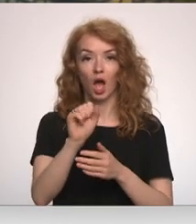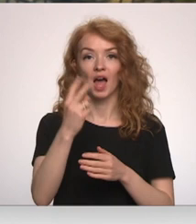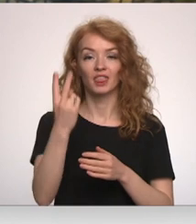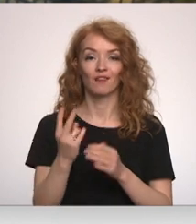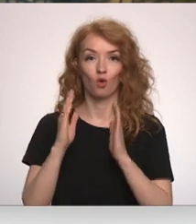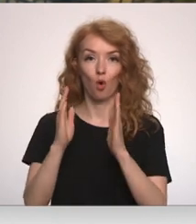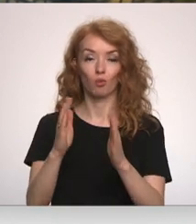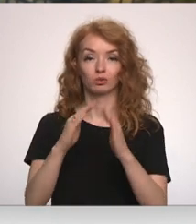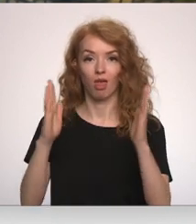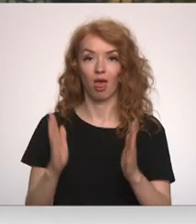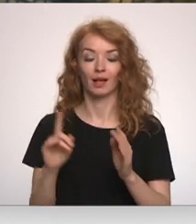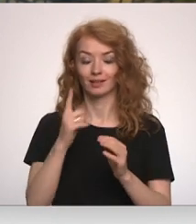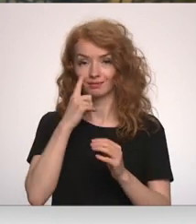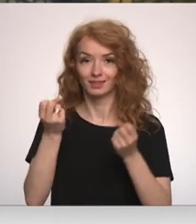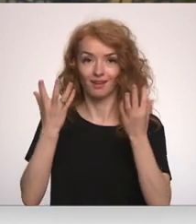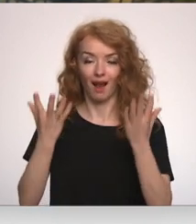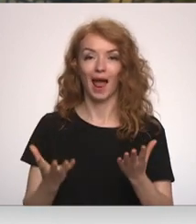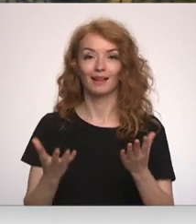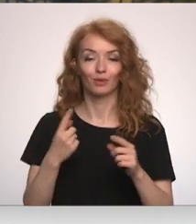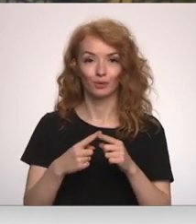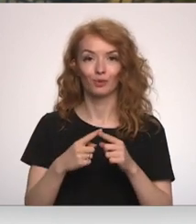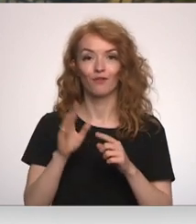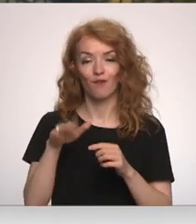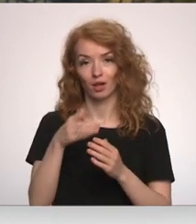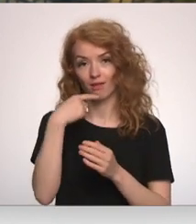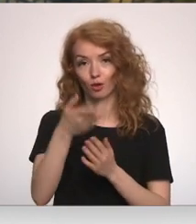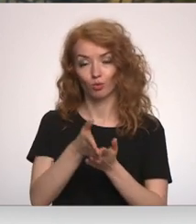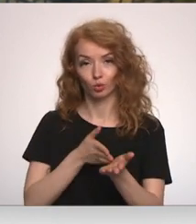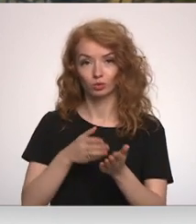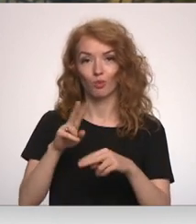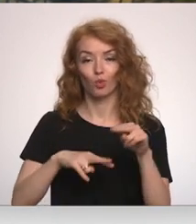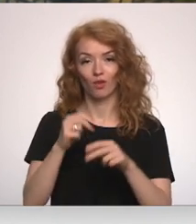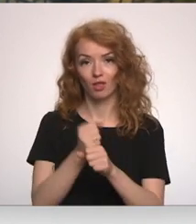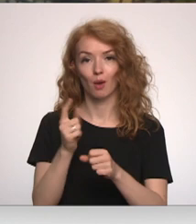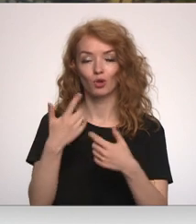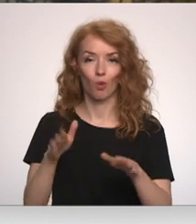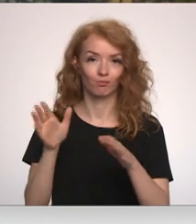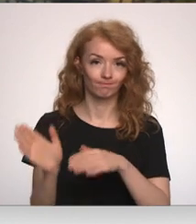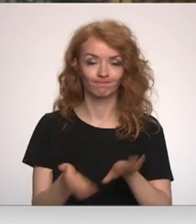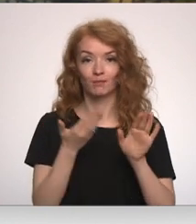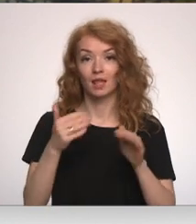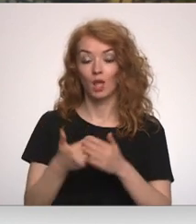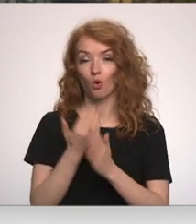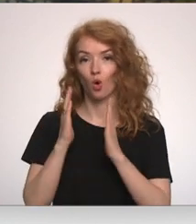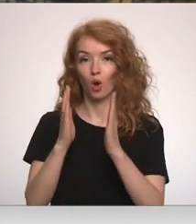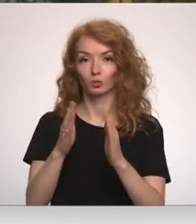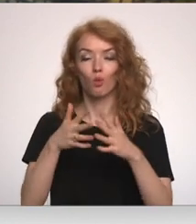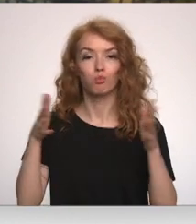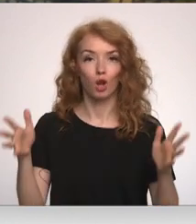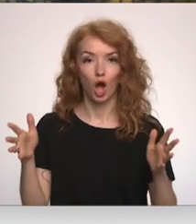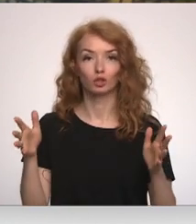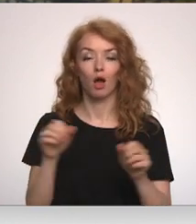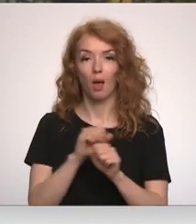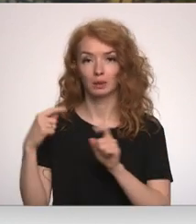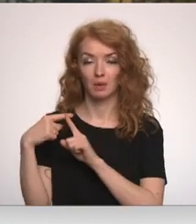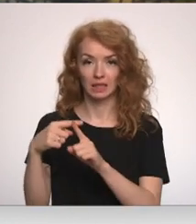korpusa ēka ieguvusi skaidras aprises un var teikt, ka vismaz puse lielo būvdarbu ir aiz muguras. Jaunajā korpusā atradīsies plašs